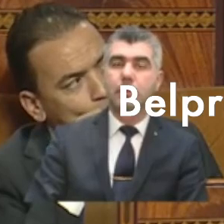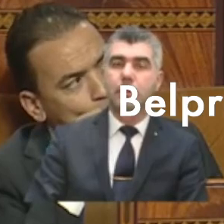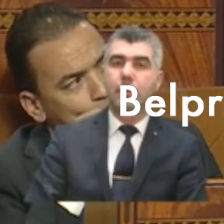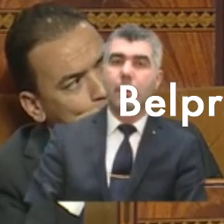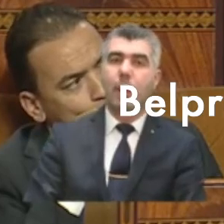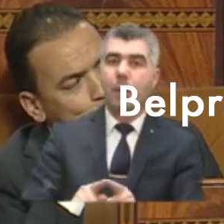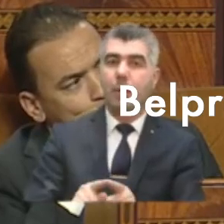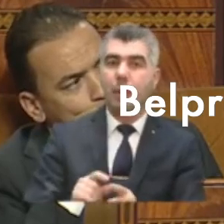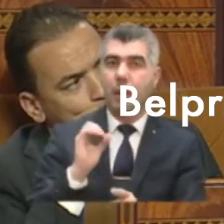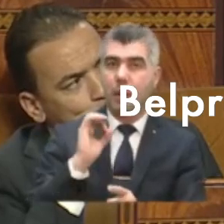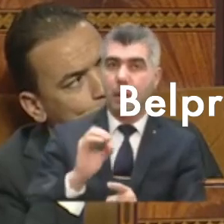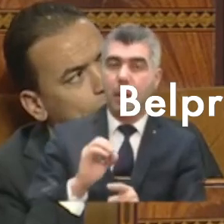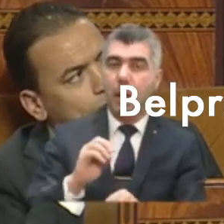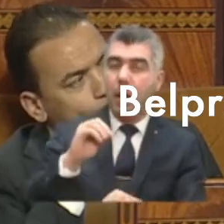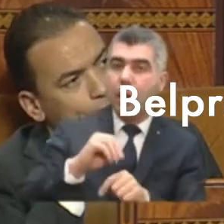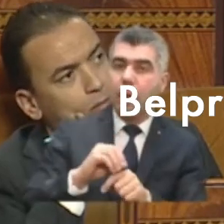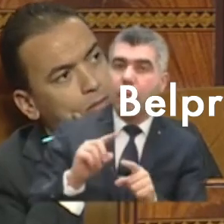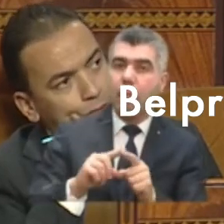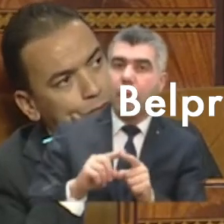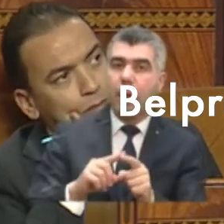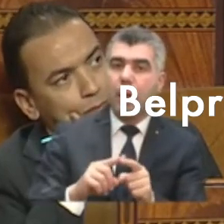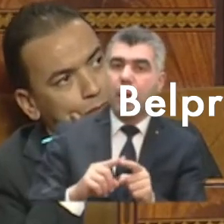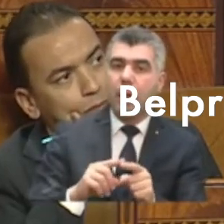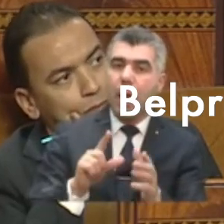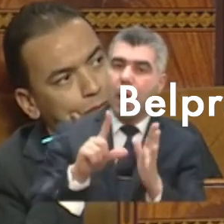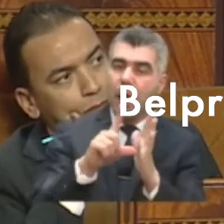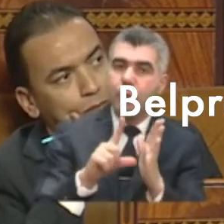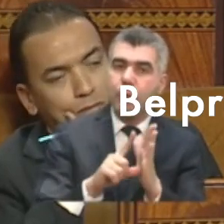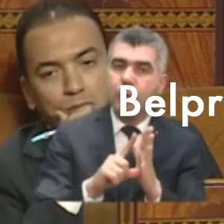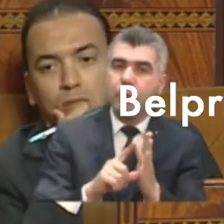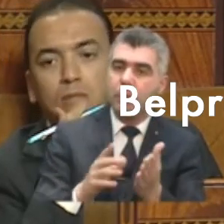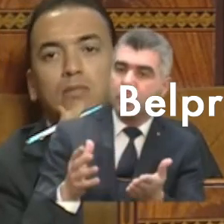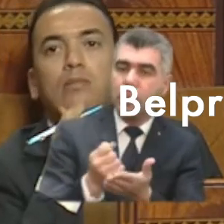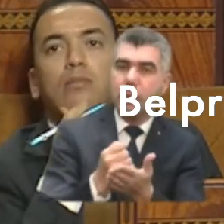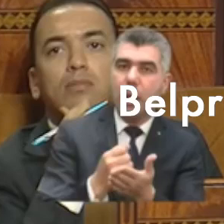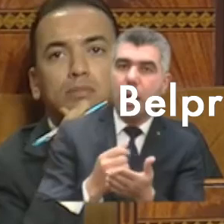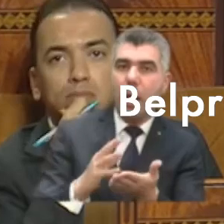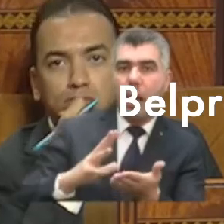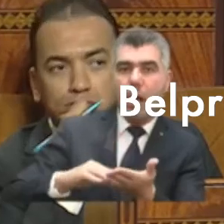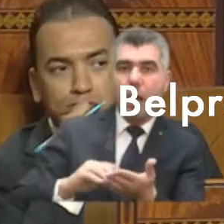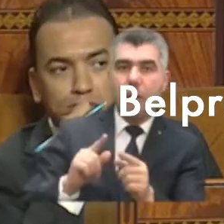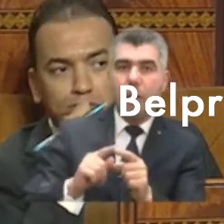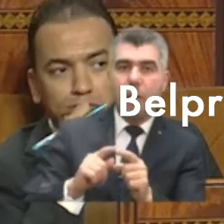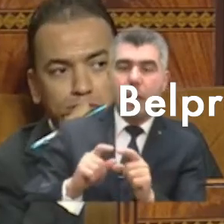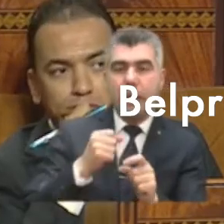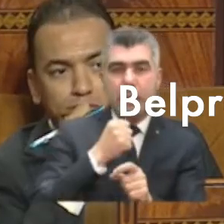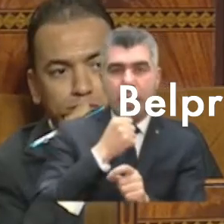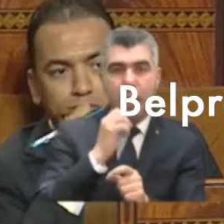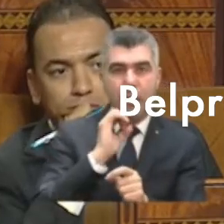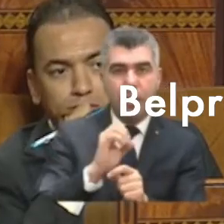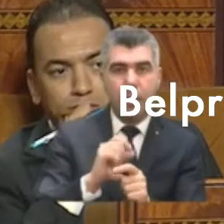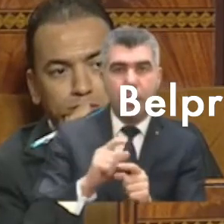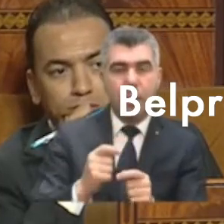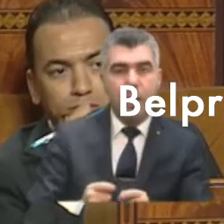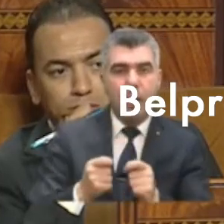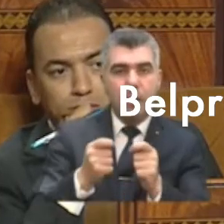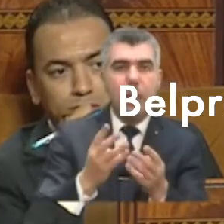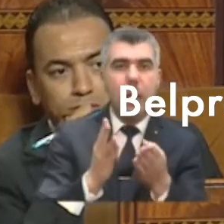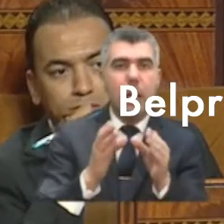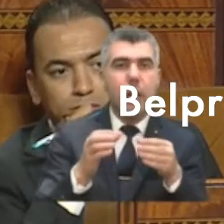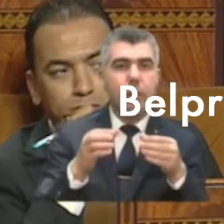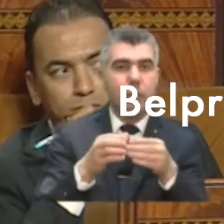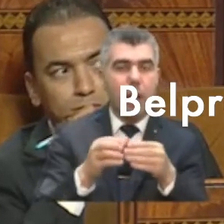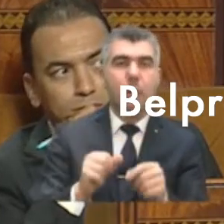نتابع بانشغال كبير فريق تجمعي مجريات مسطرة الحصول على بطاقة المهنة اللي كتمنحها اللجنة